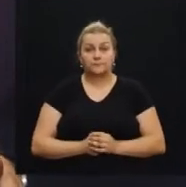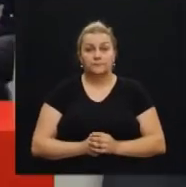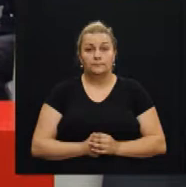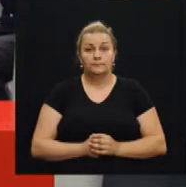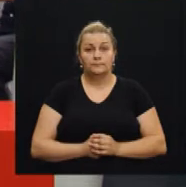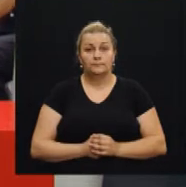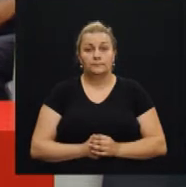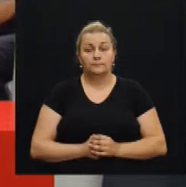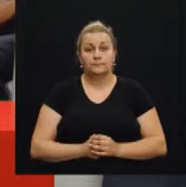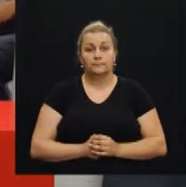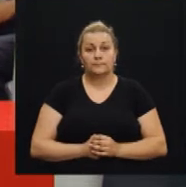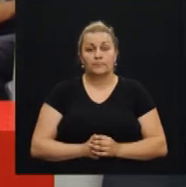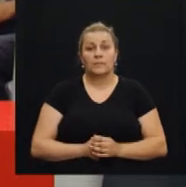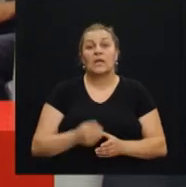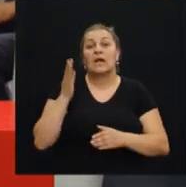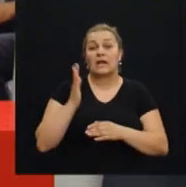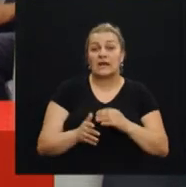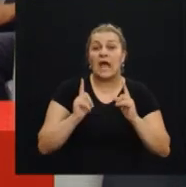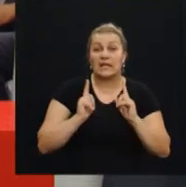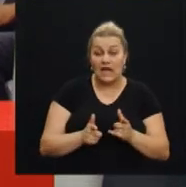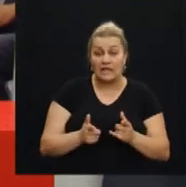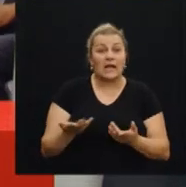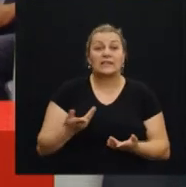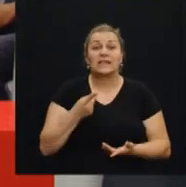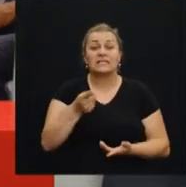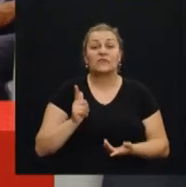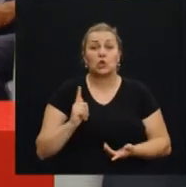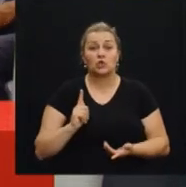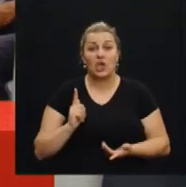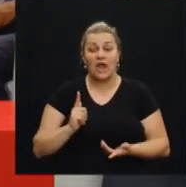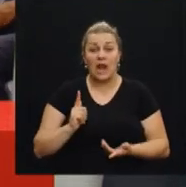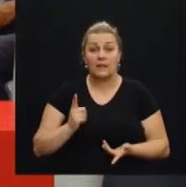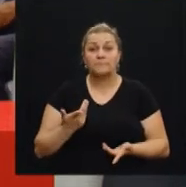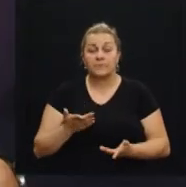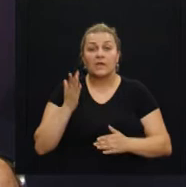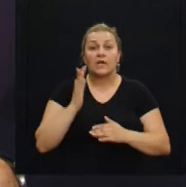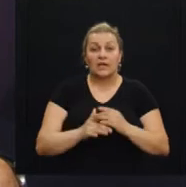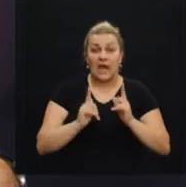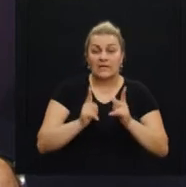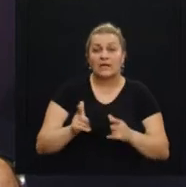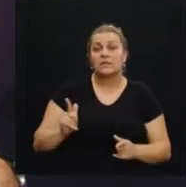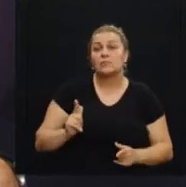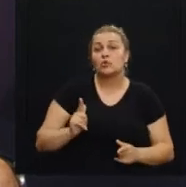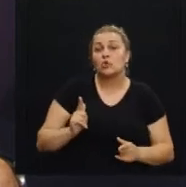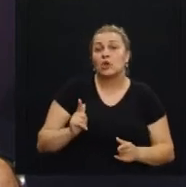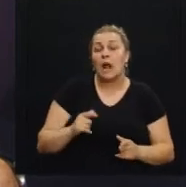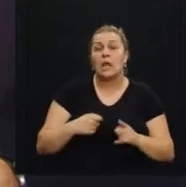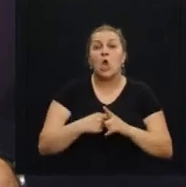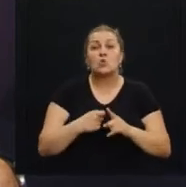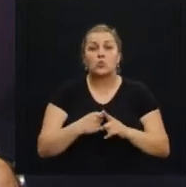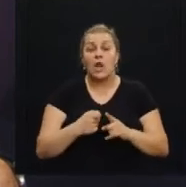Da. Kraj rata gdje ste dočekali? Kraj rata smo dočekali u Kuni.